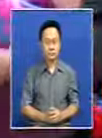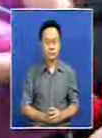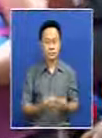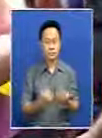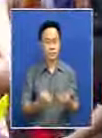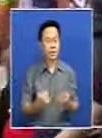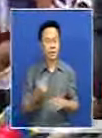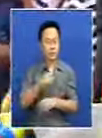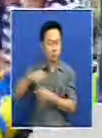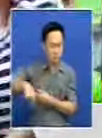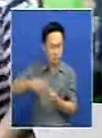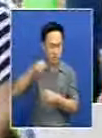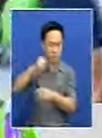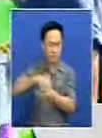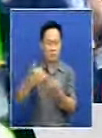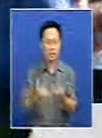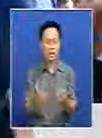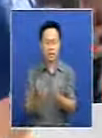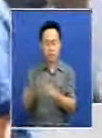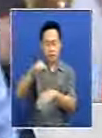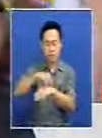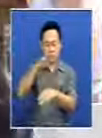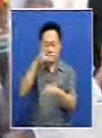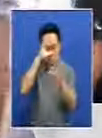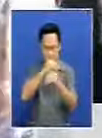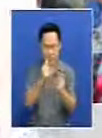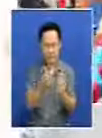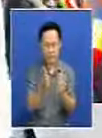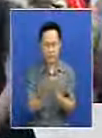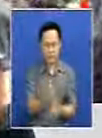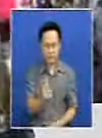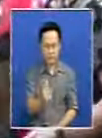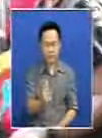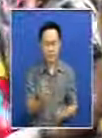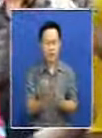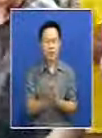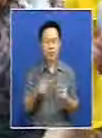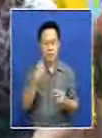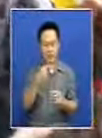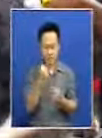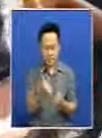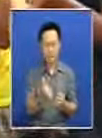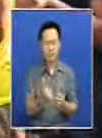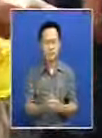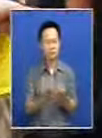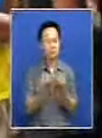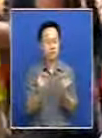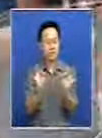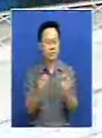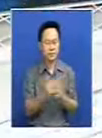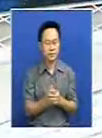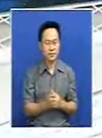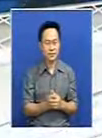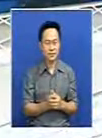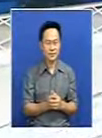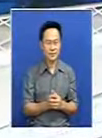งานสงกรานต์ที่สยามสแควร์ในวันนี้จะมีถึงเวลา19:00 น.นะคะถ้าคุณผู้ชมสนใจสามารถมาเข้าร่วมได้ฟรีค่ะ เ